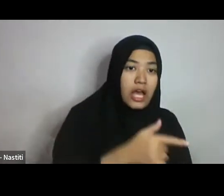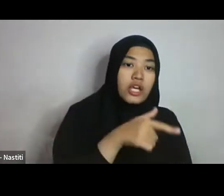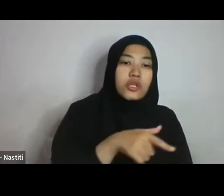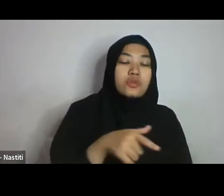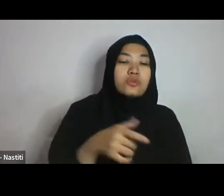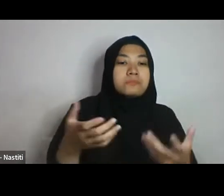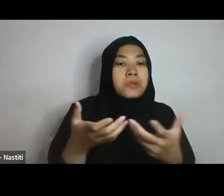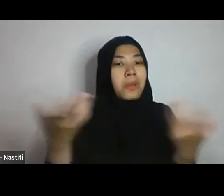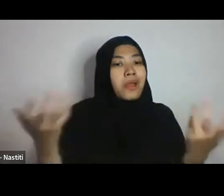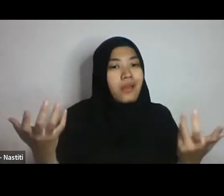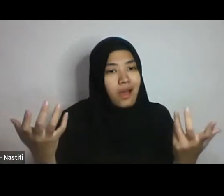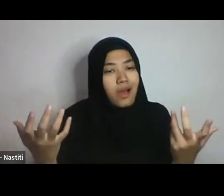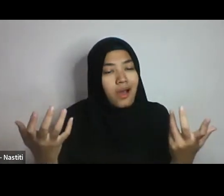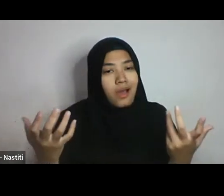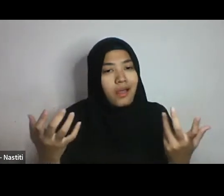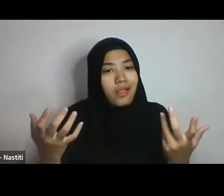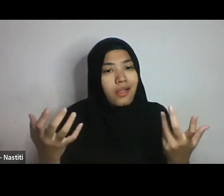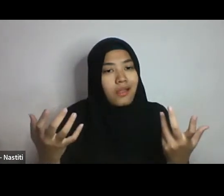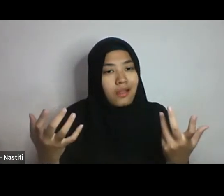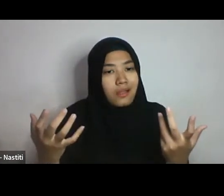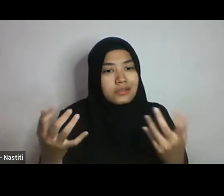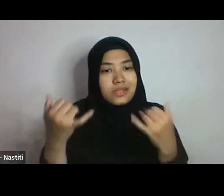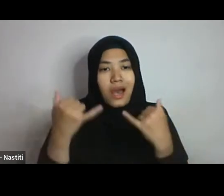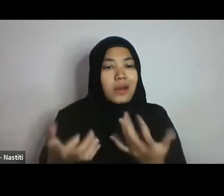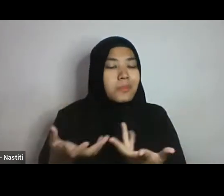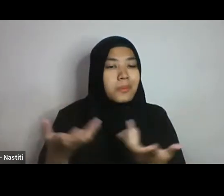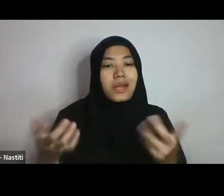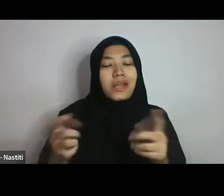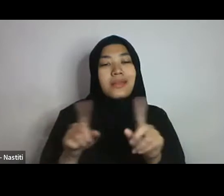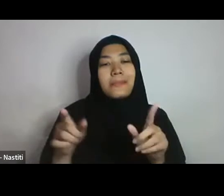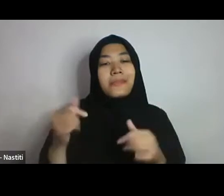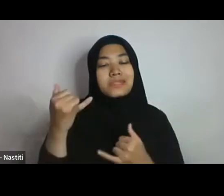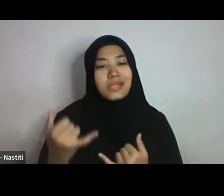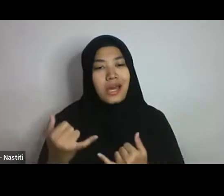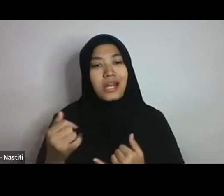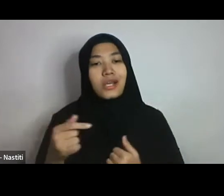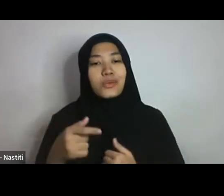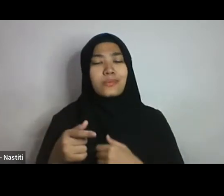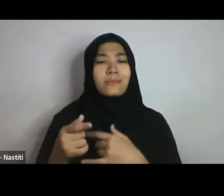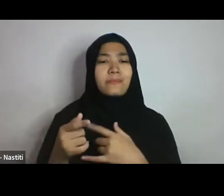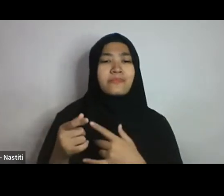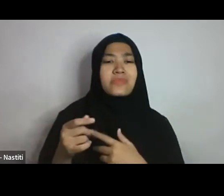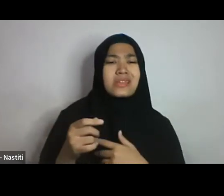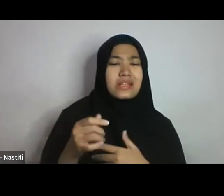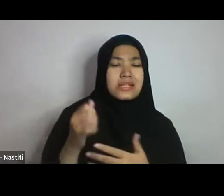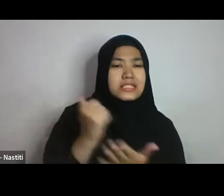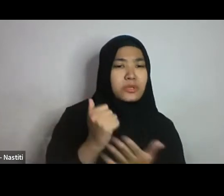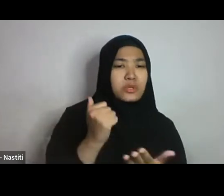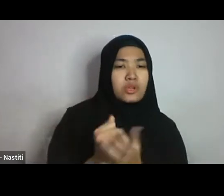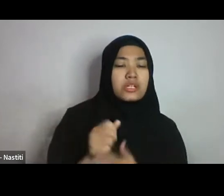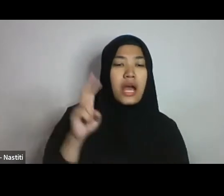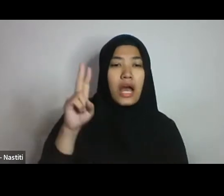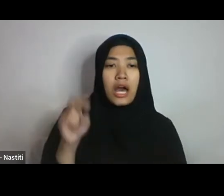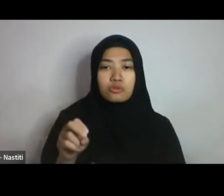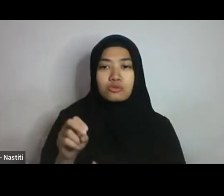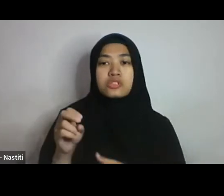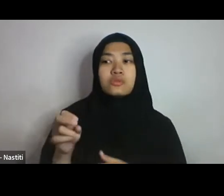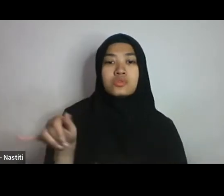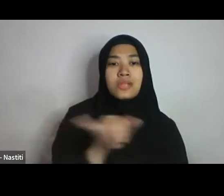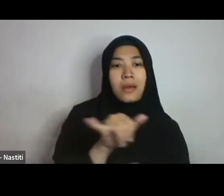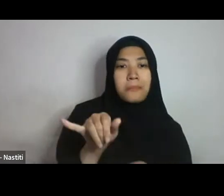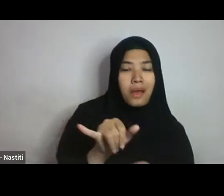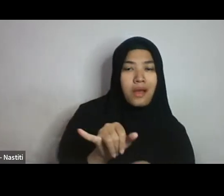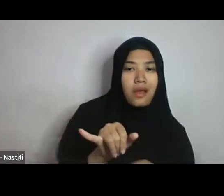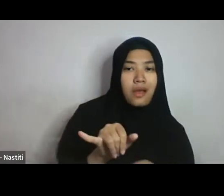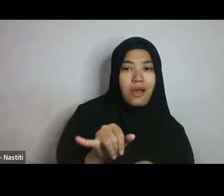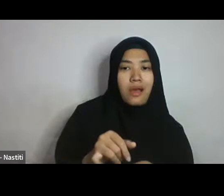semuanya haloperidol itu yang efek sampingnya setengah mati gitu ya. Padahal harusnya obat-obatan yang tersedia di kota juga